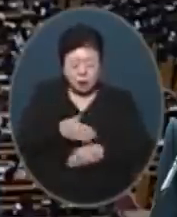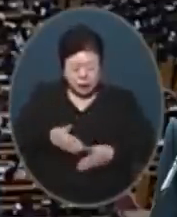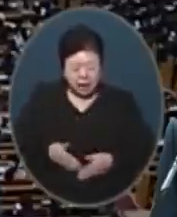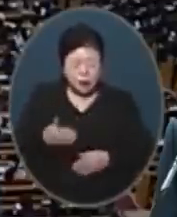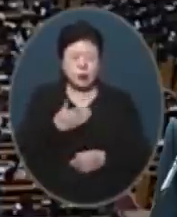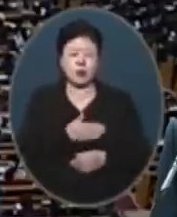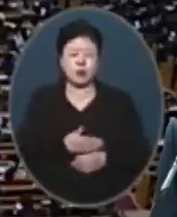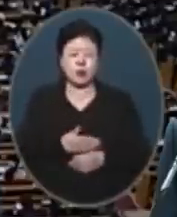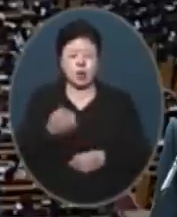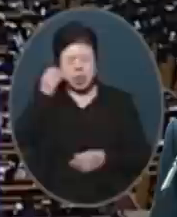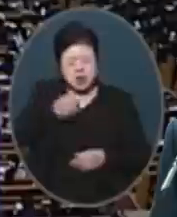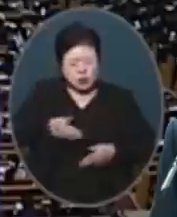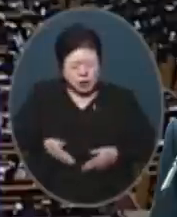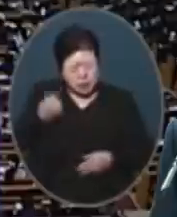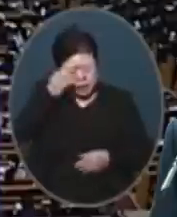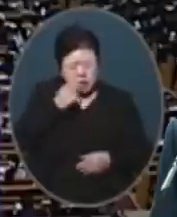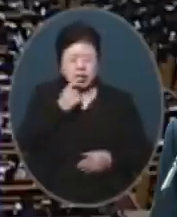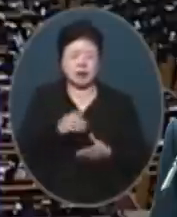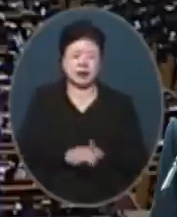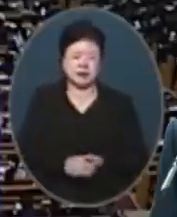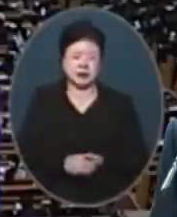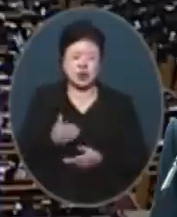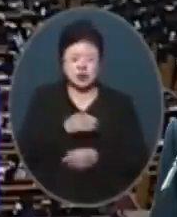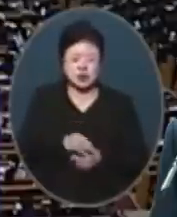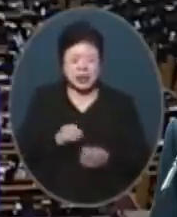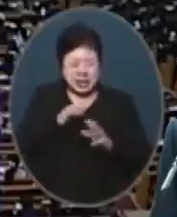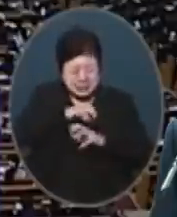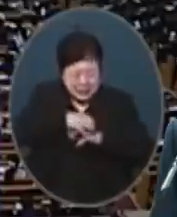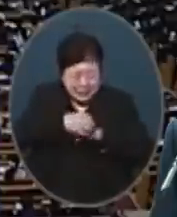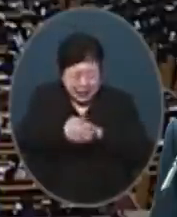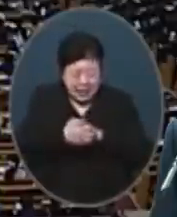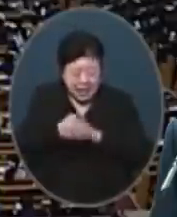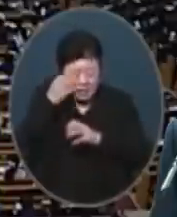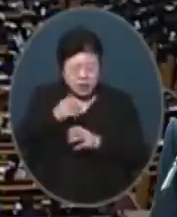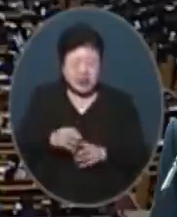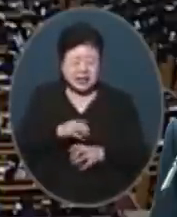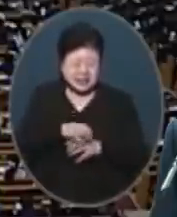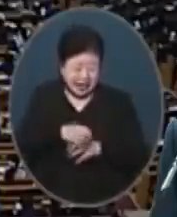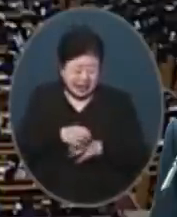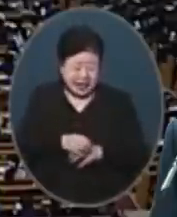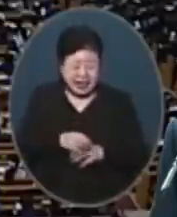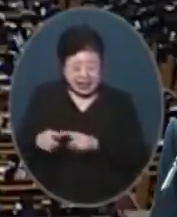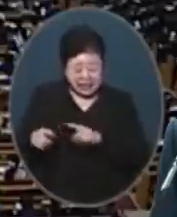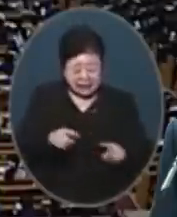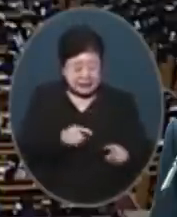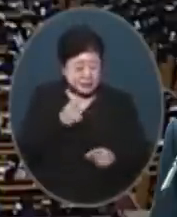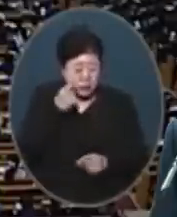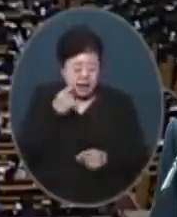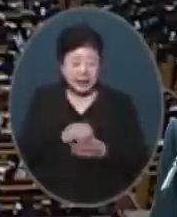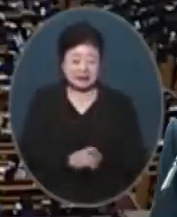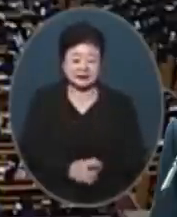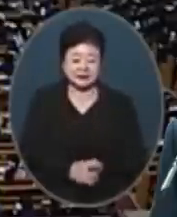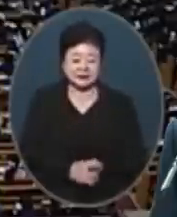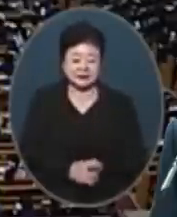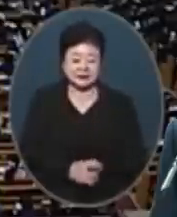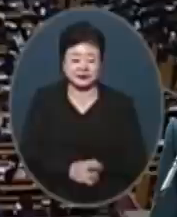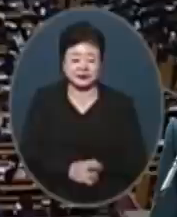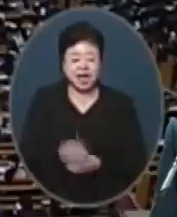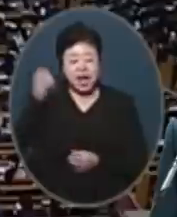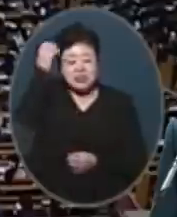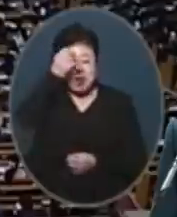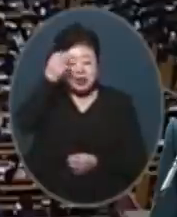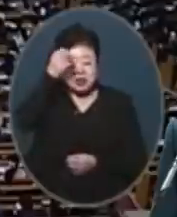육이요 영으로 난 것은 영이니 육의 세계가 영의 세계를 다스리지 못한다는 것입니다.